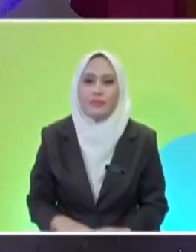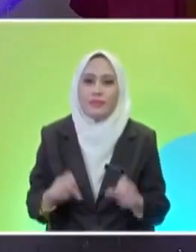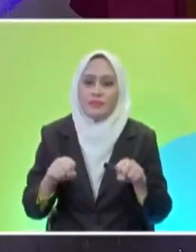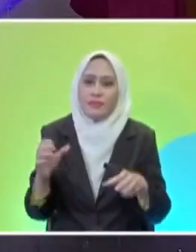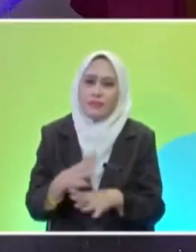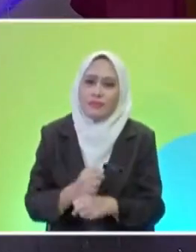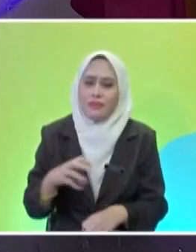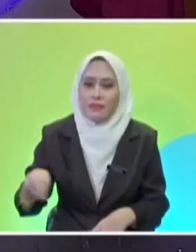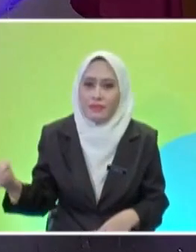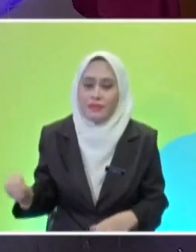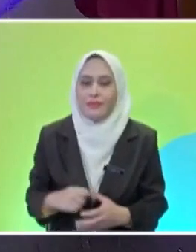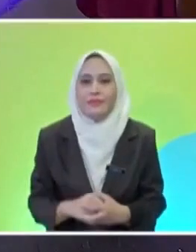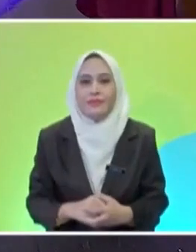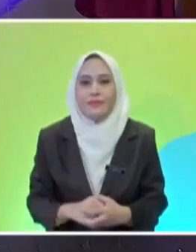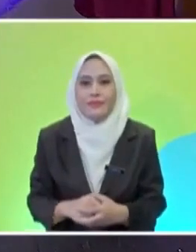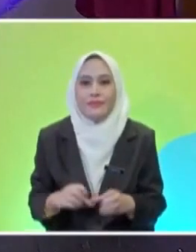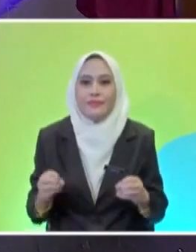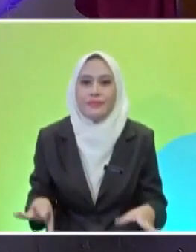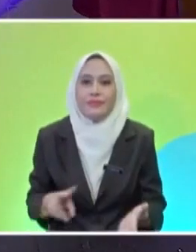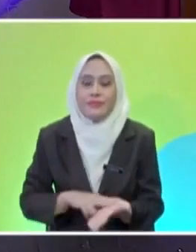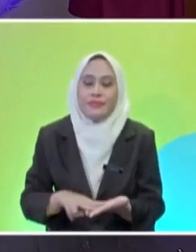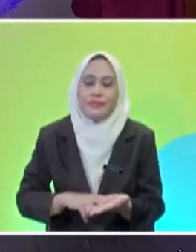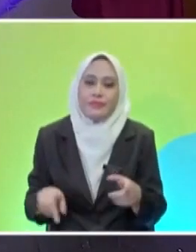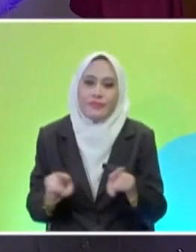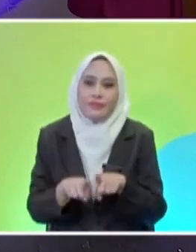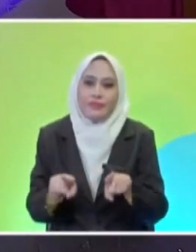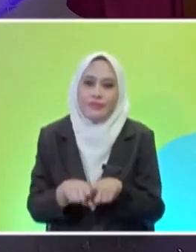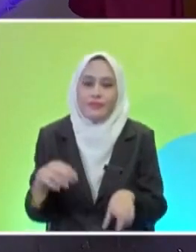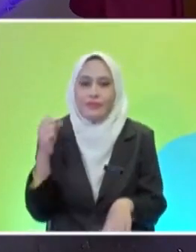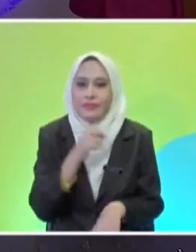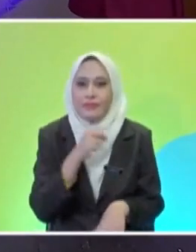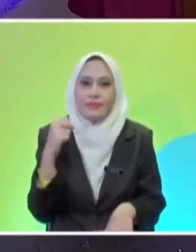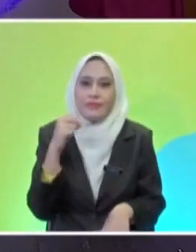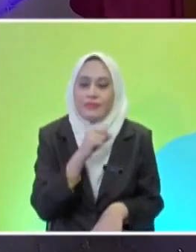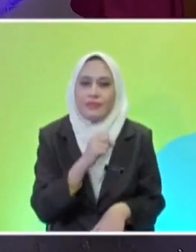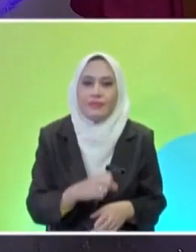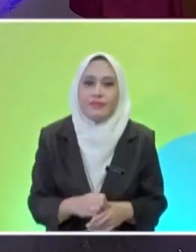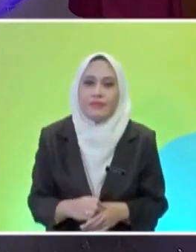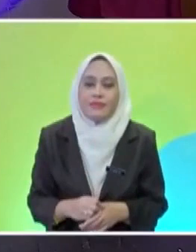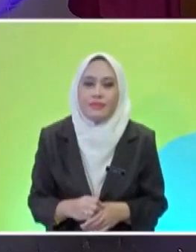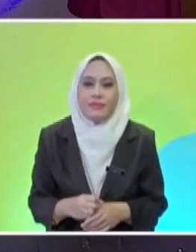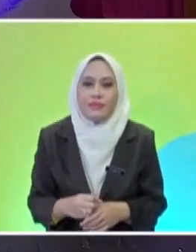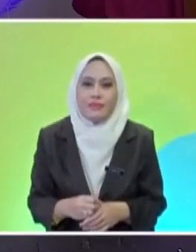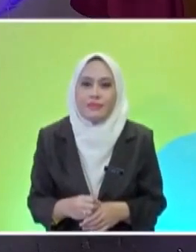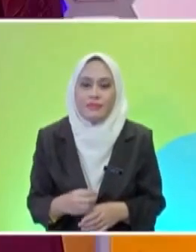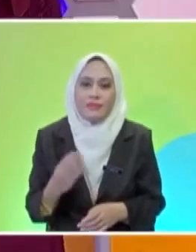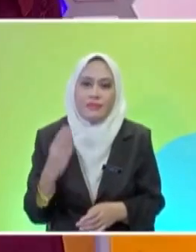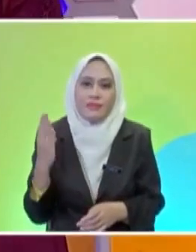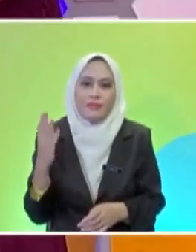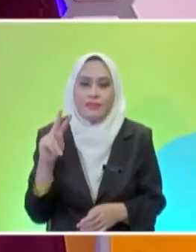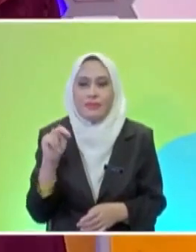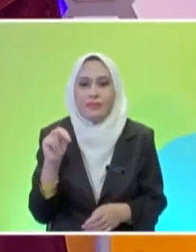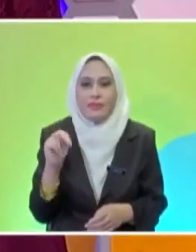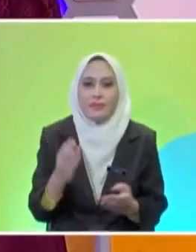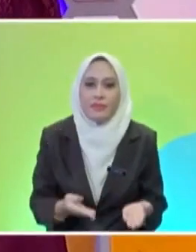murid-murid? Okey, kita dah baca sama-sama. Kita nyanyi dulu, biasa dulu, dan lepas ni baru kita nak guna alat muzik.